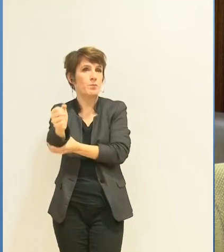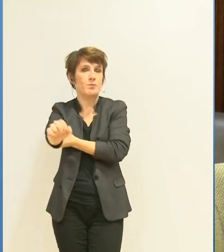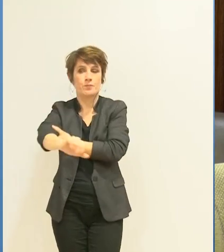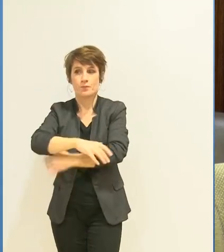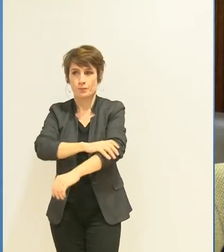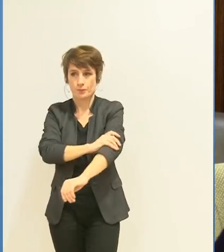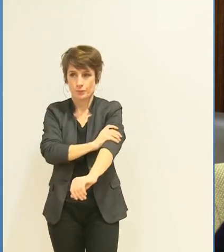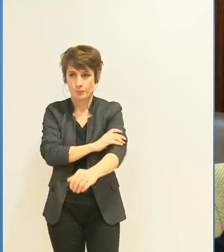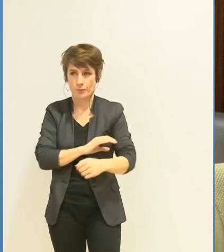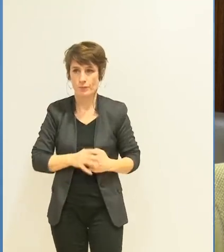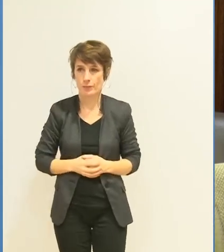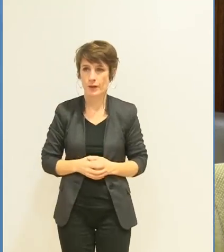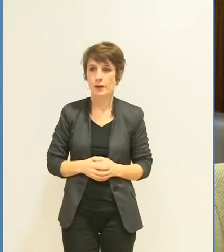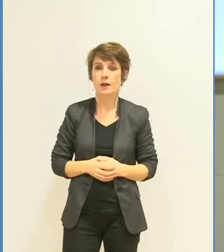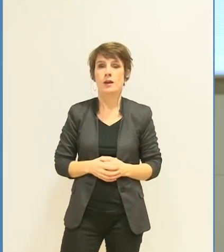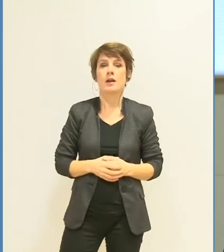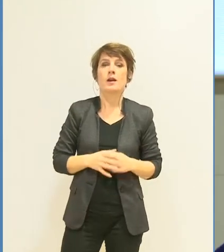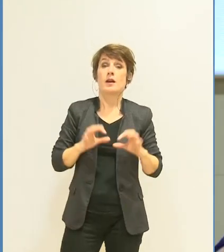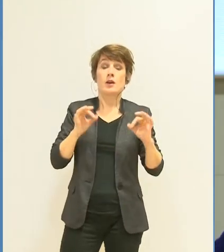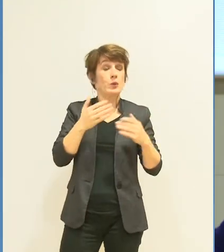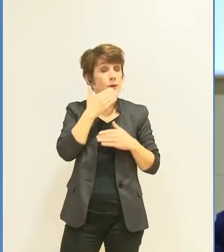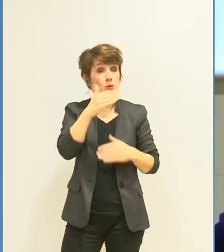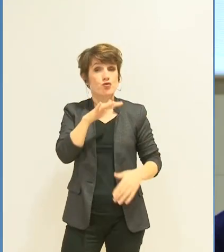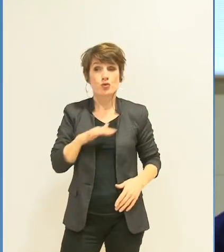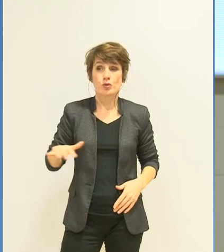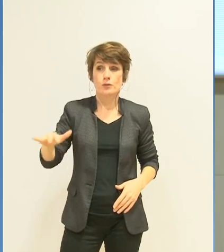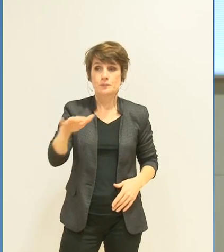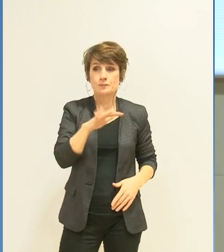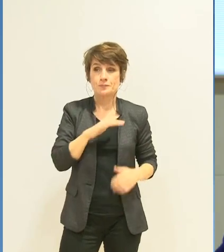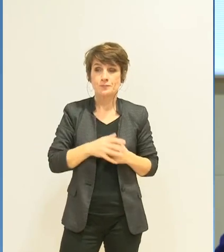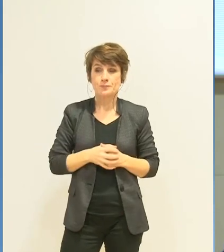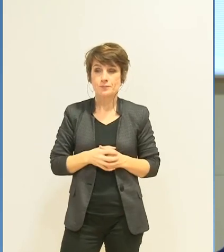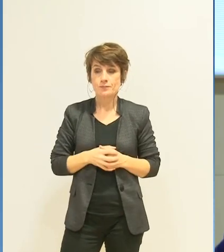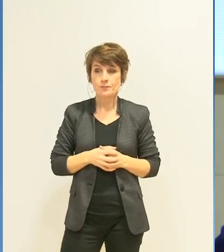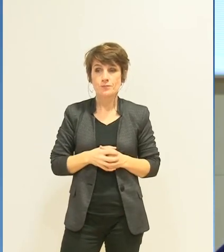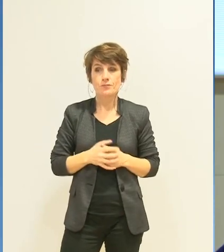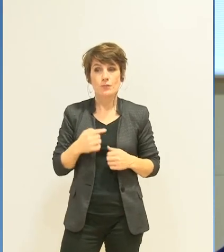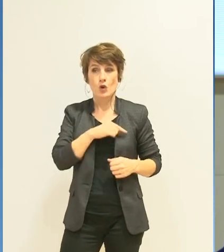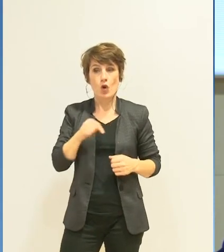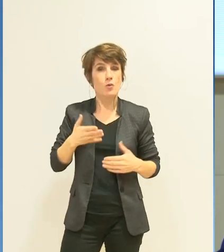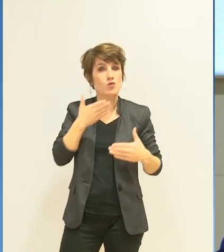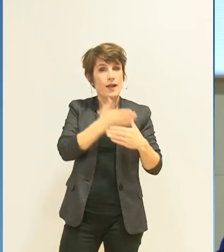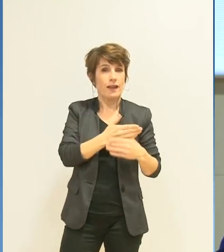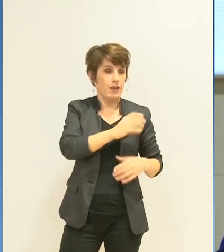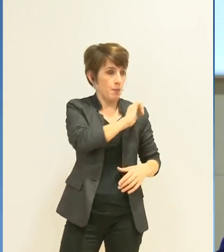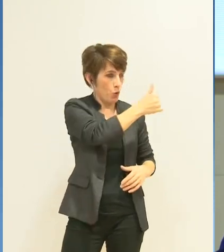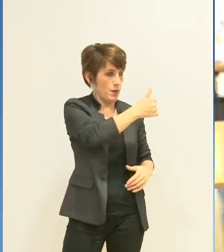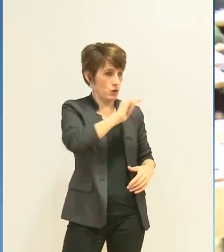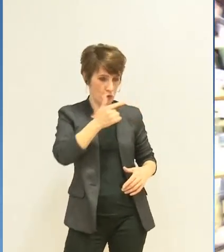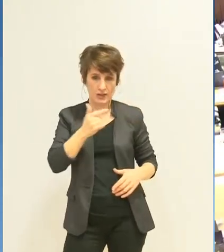oui merci bonjour à toutes et bonjour à tous dans la mesure où nous allons intervenir à trois voies